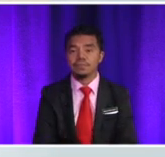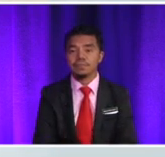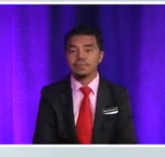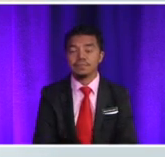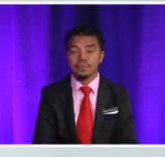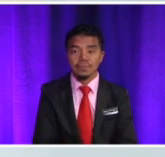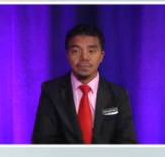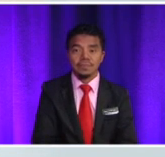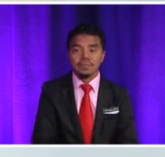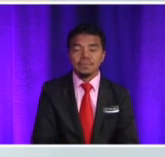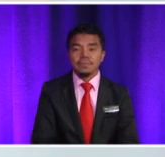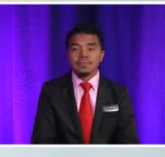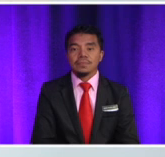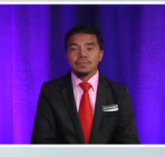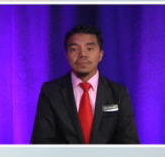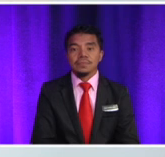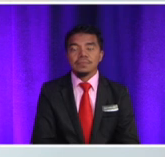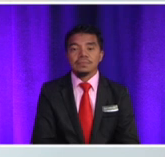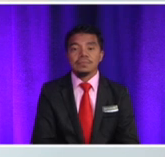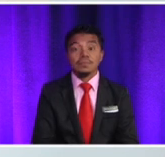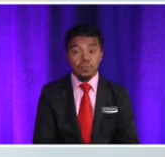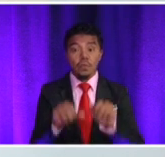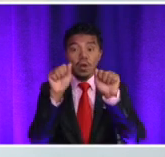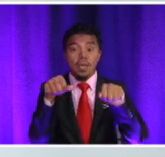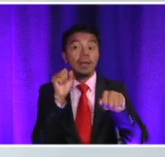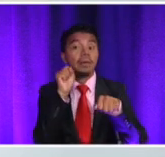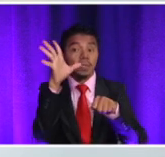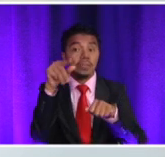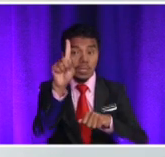bolehnya tekan satu daripada elemen pemasaran